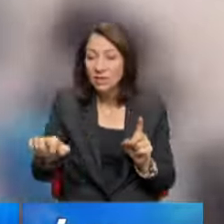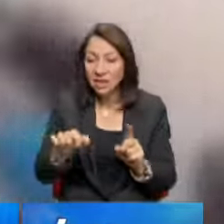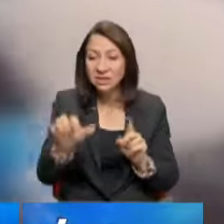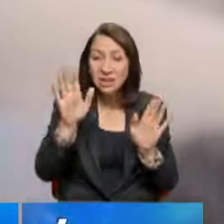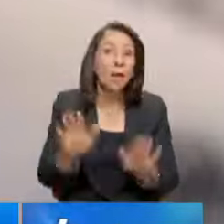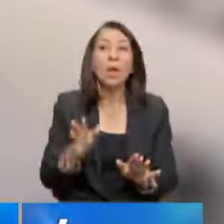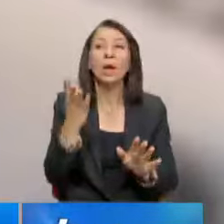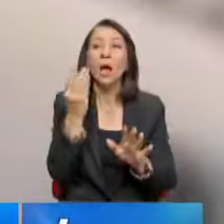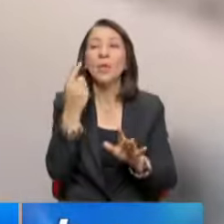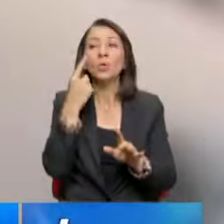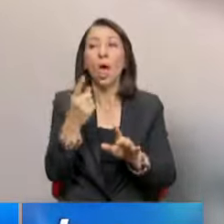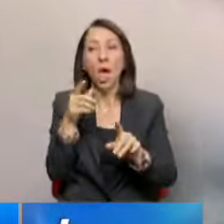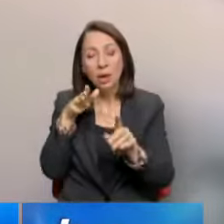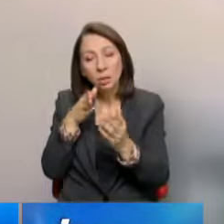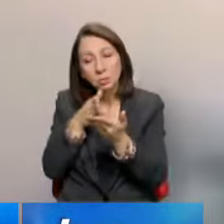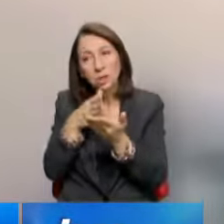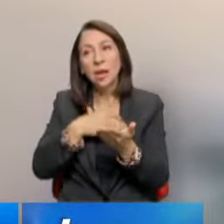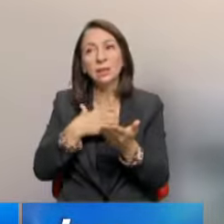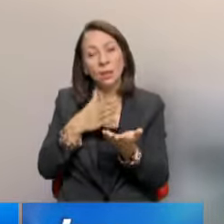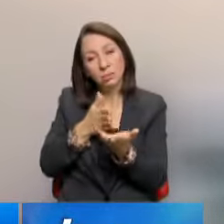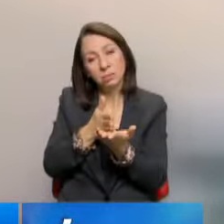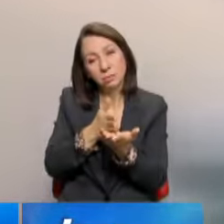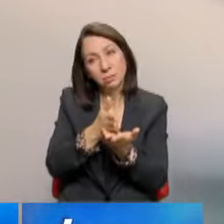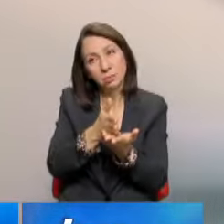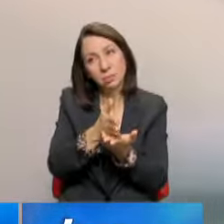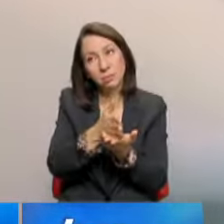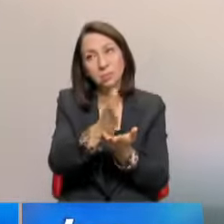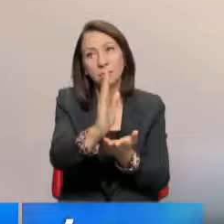araç kalabalığa doğru ilerlemeye başladı.